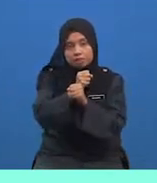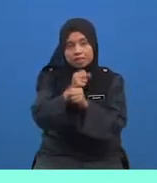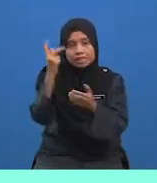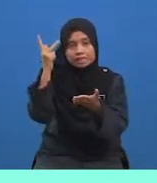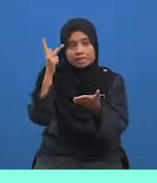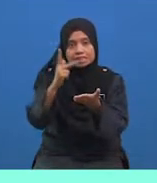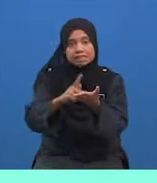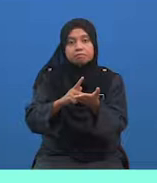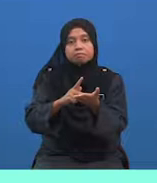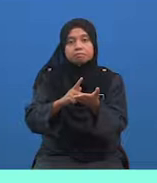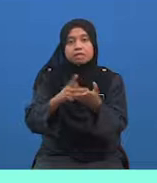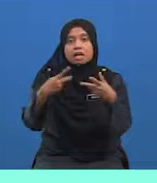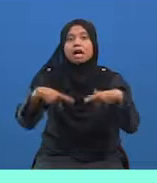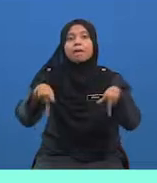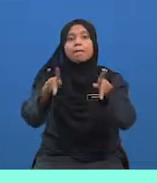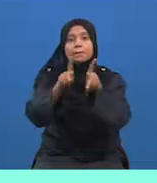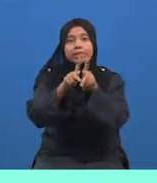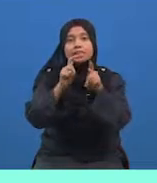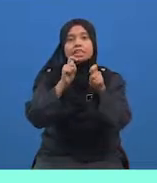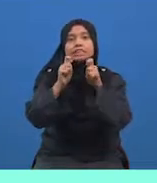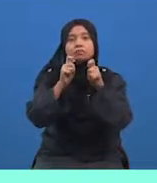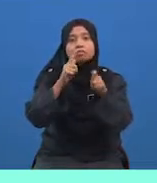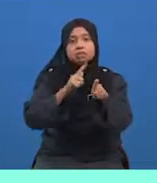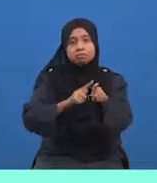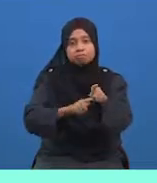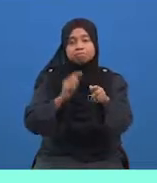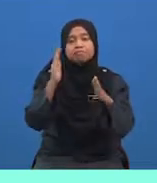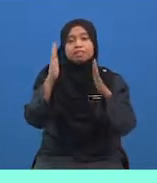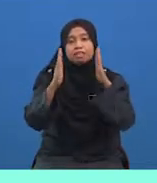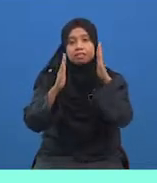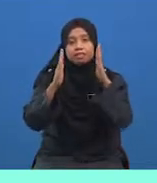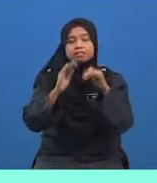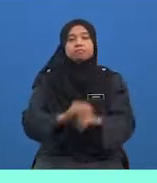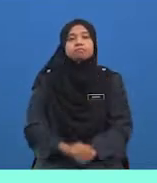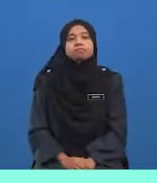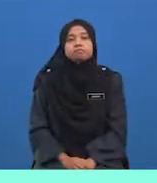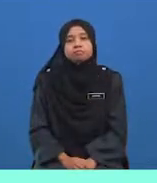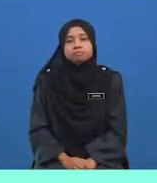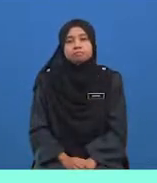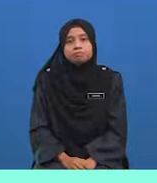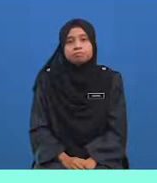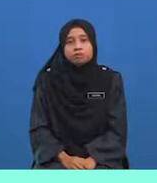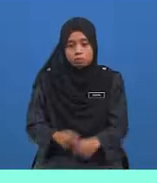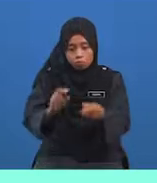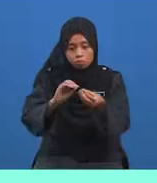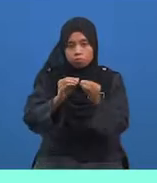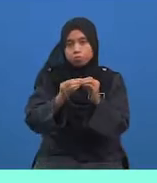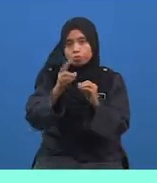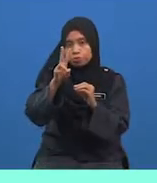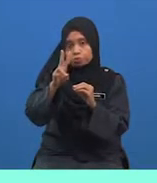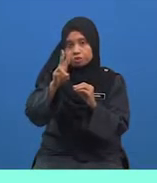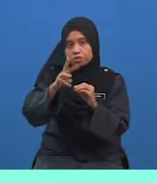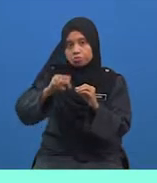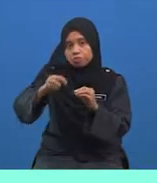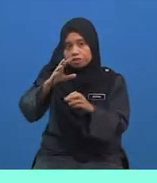mengenal pasti kepentingan telekomunikasi di Malaysia. Yang kedua,